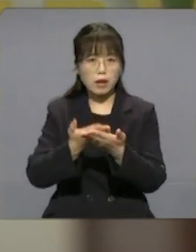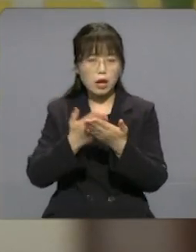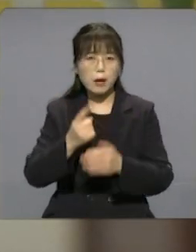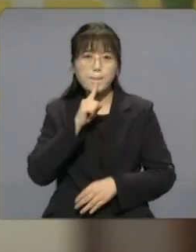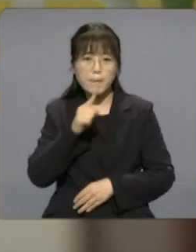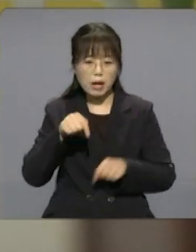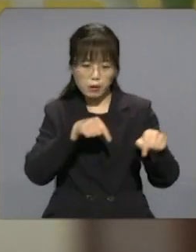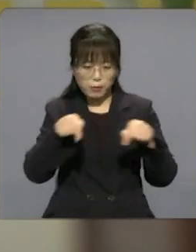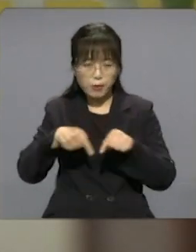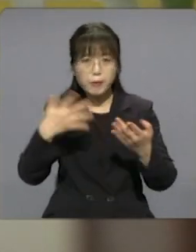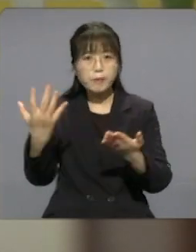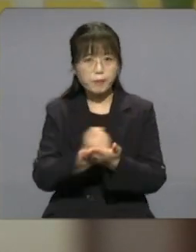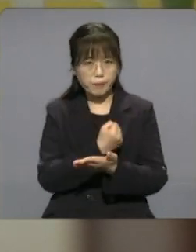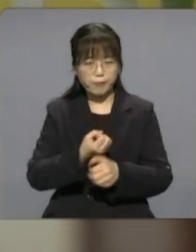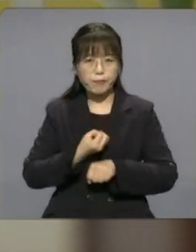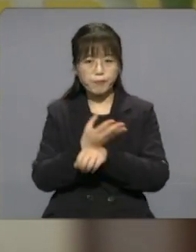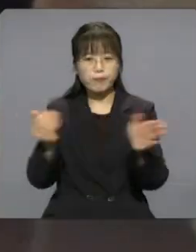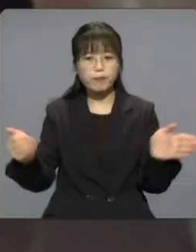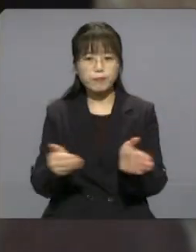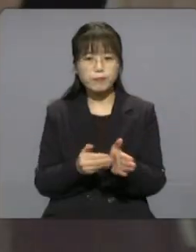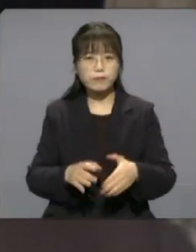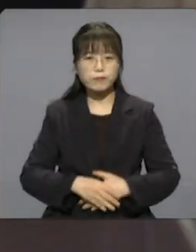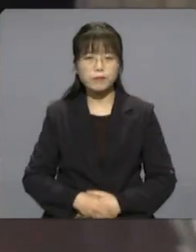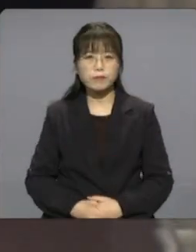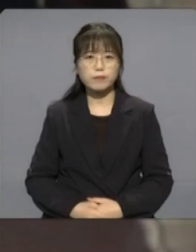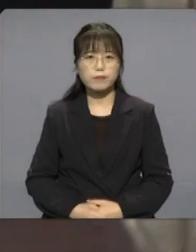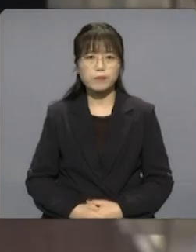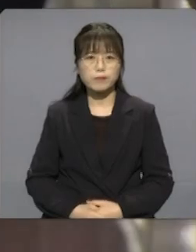말한 녹음 파일을 확보한 것으로 알려졌습니다.